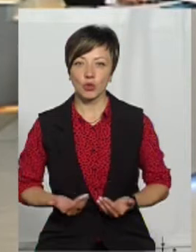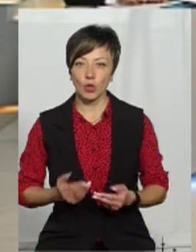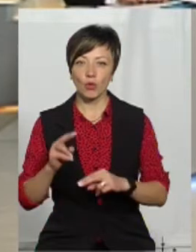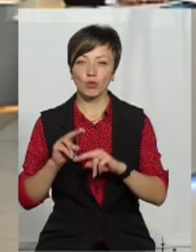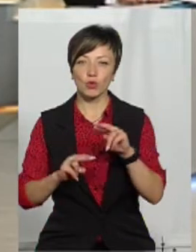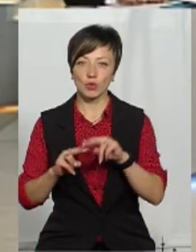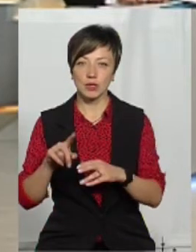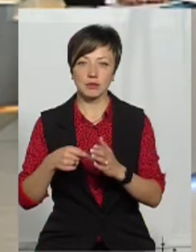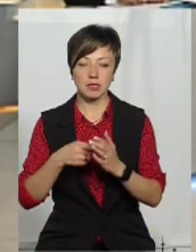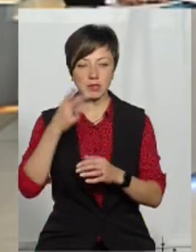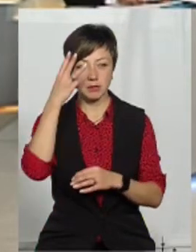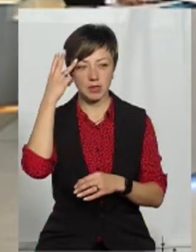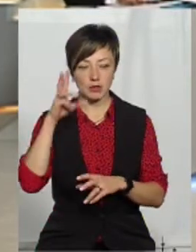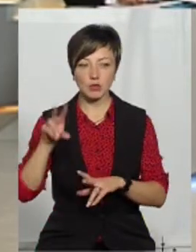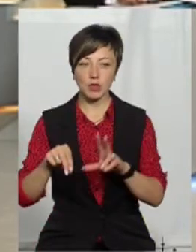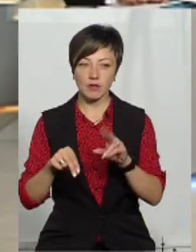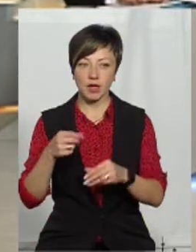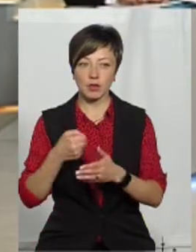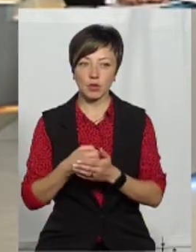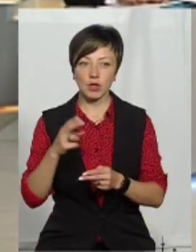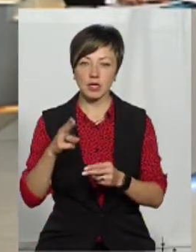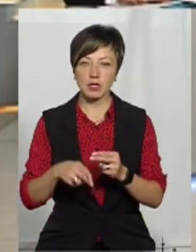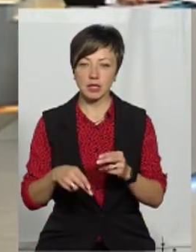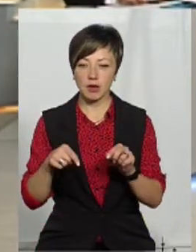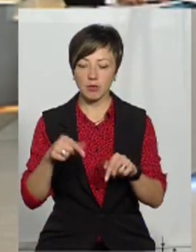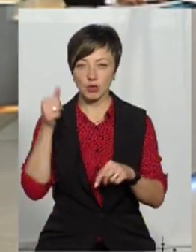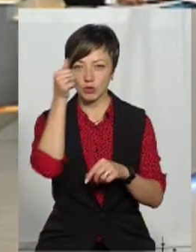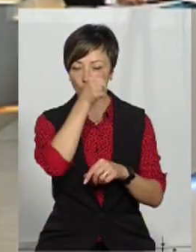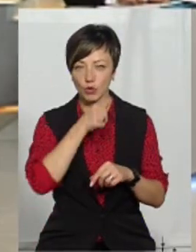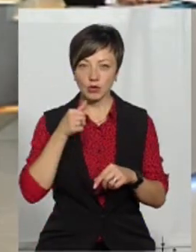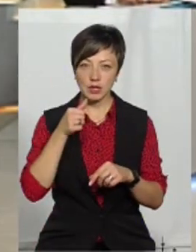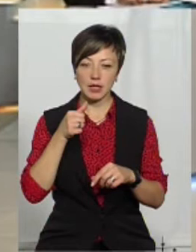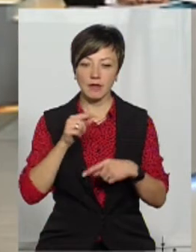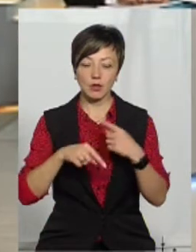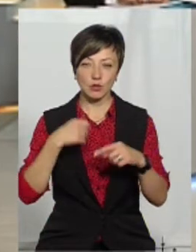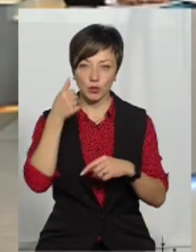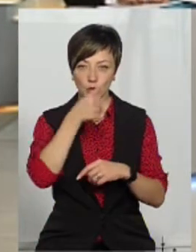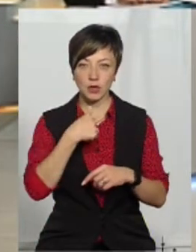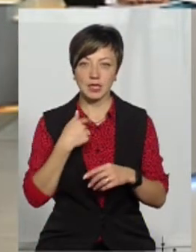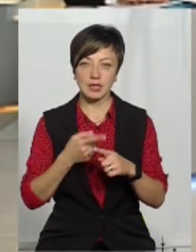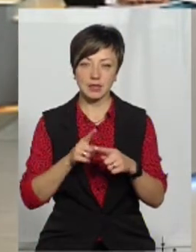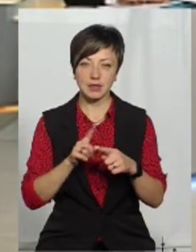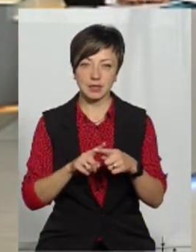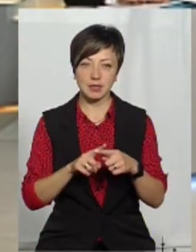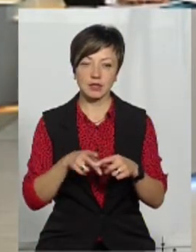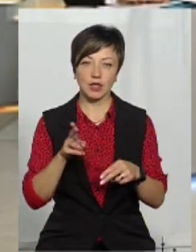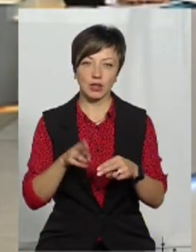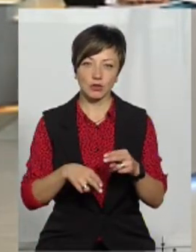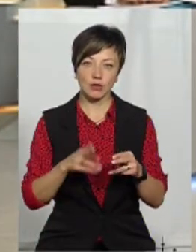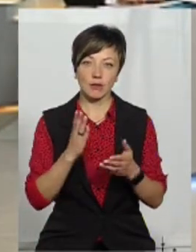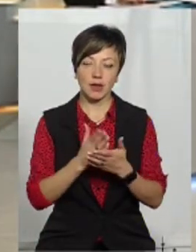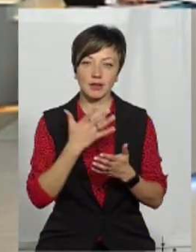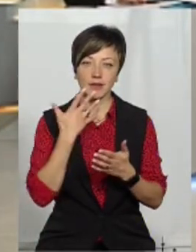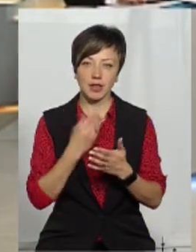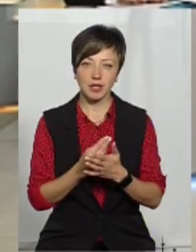будується ще в місті Хмельницькому. Сподіваюся, що до кінця, а поточно, можливо, наступного року я ці операції закінчу і буду